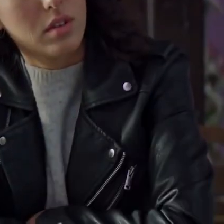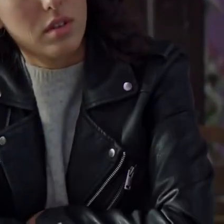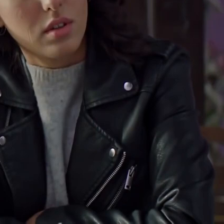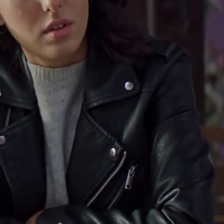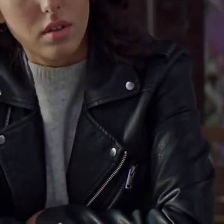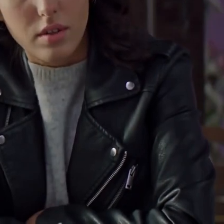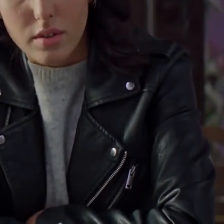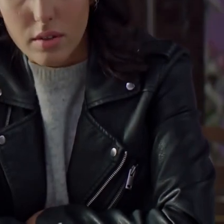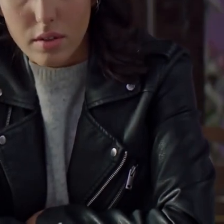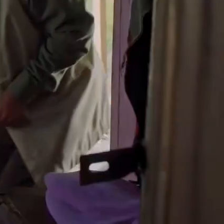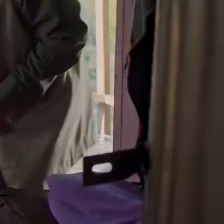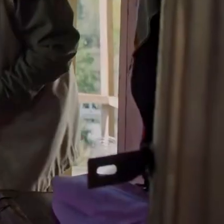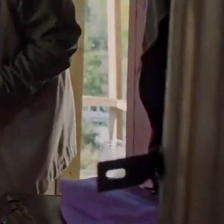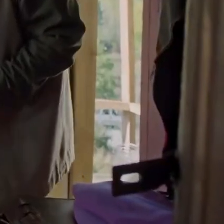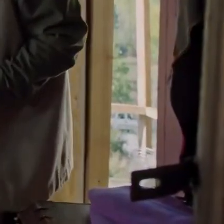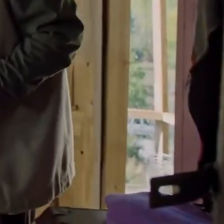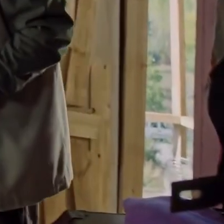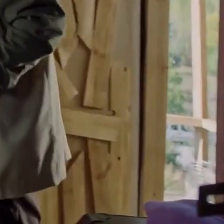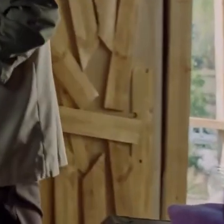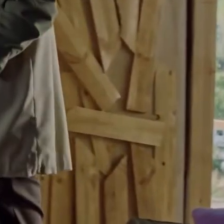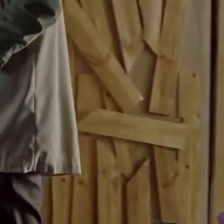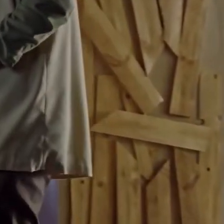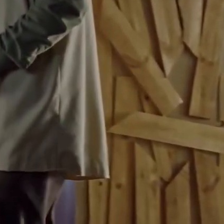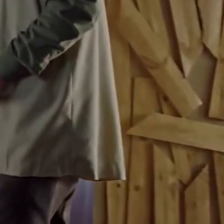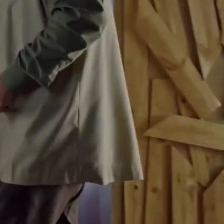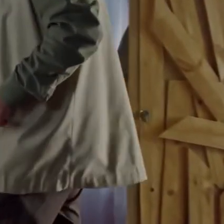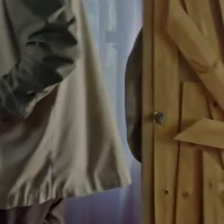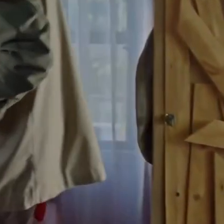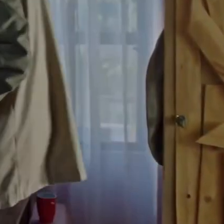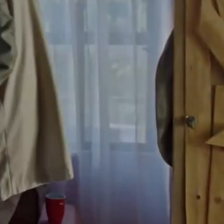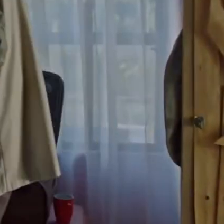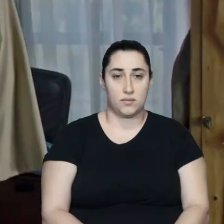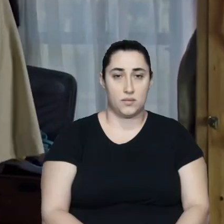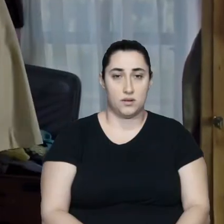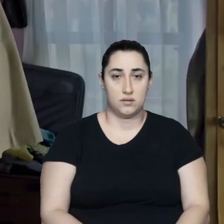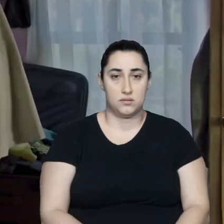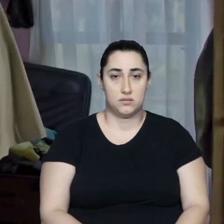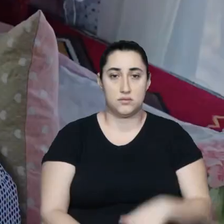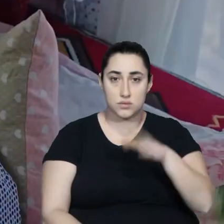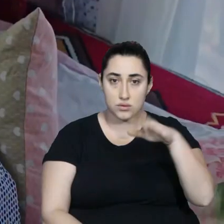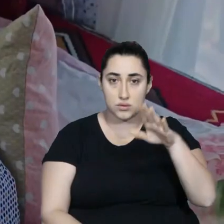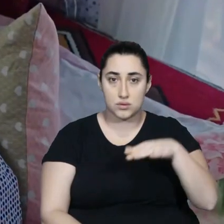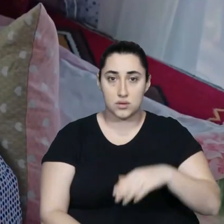Kalktı masadan. Kızlar üzüldüler ona. Settar kulübede uyuyan Santral'in yanına girdi.